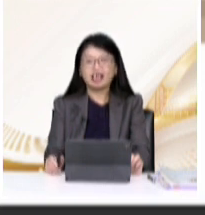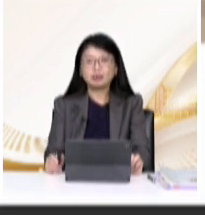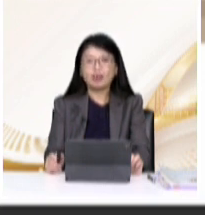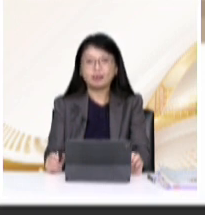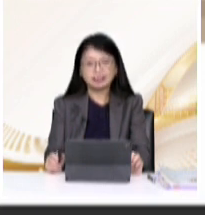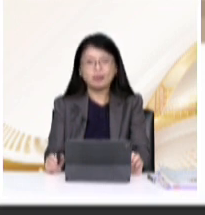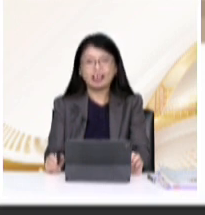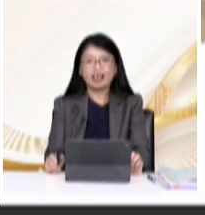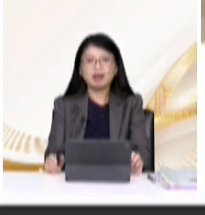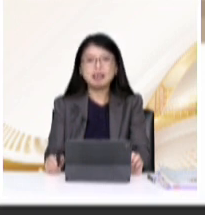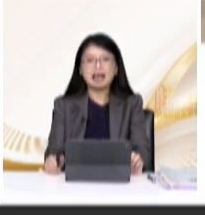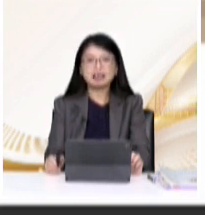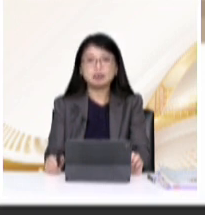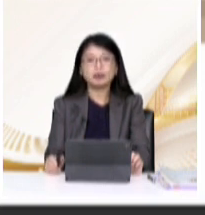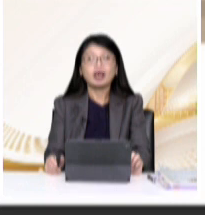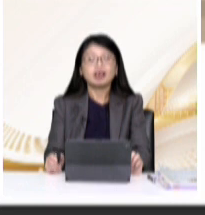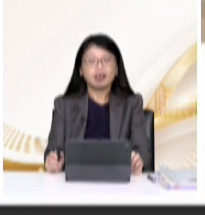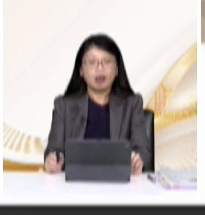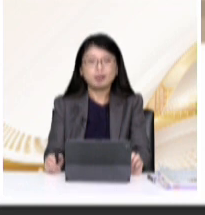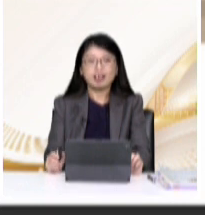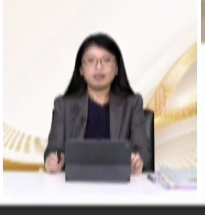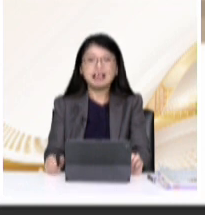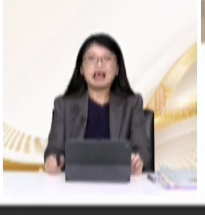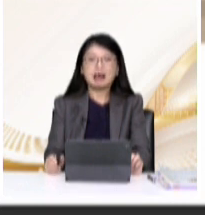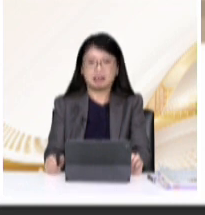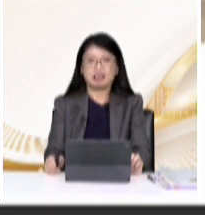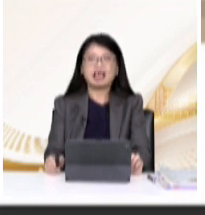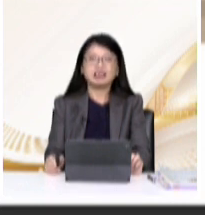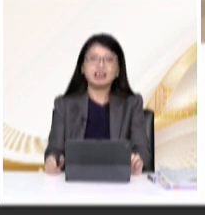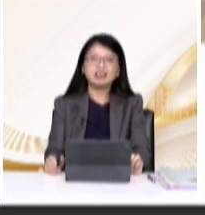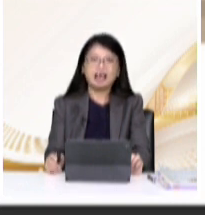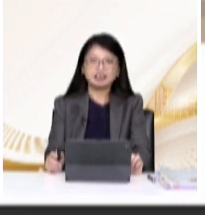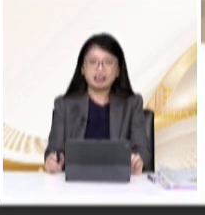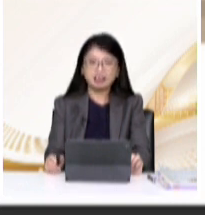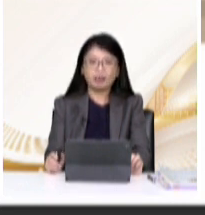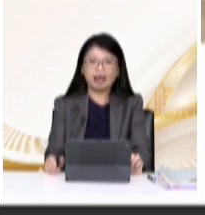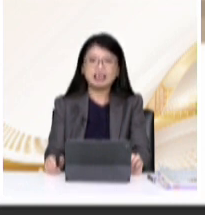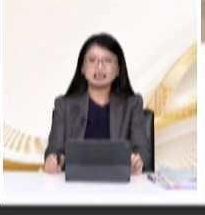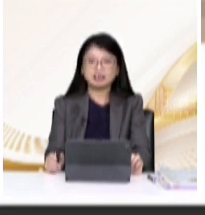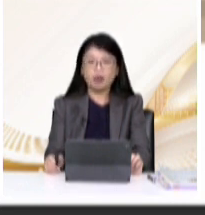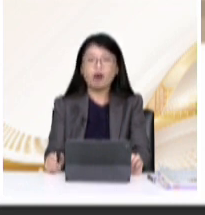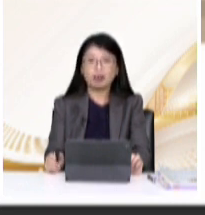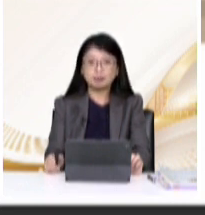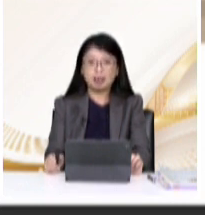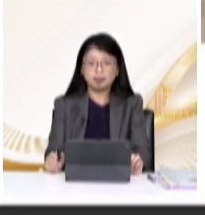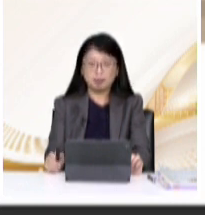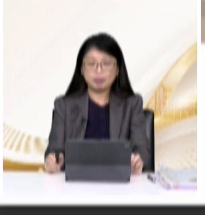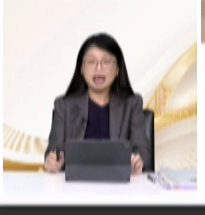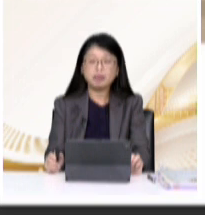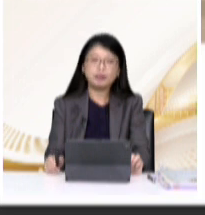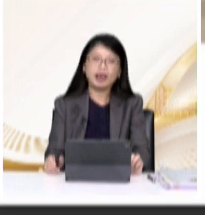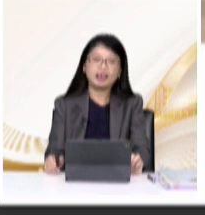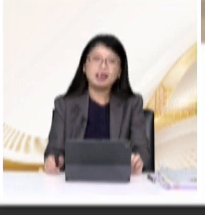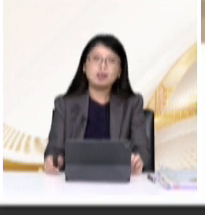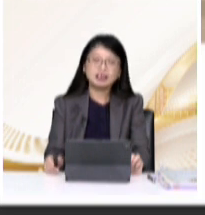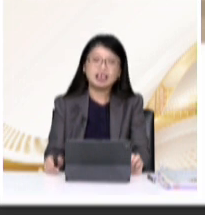ากตัวกฎกระทรวงนะคะมีการกำหนดกรอบระยะเวลาในการที่ทางเจ้าหน้าที่ของรัฐเนี่ยจะต้องออกคำสั่งปรับเป็นพินัย